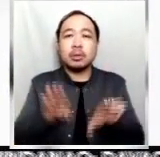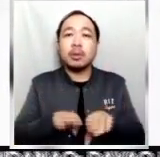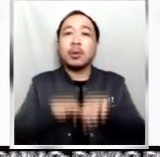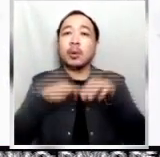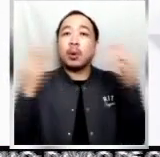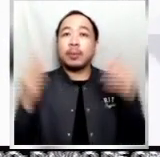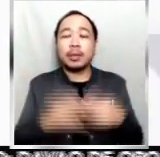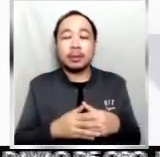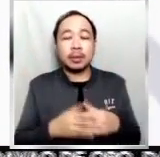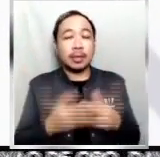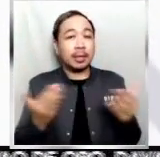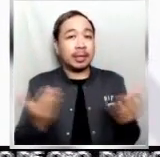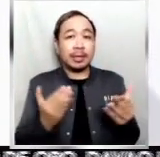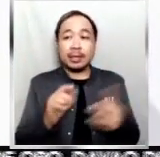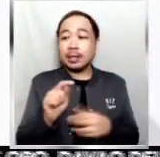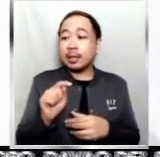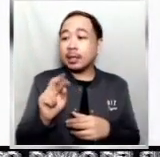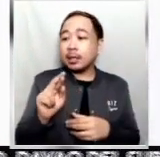Trinidad. So